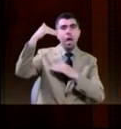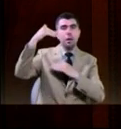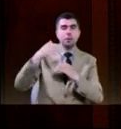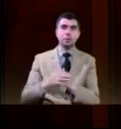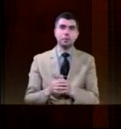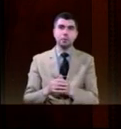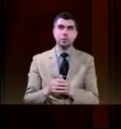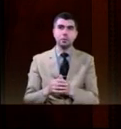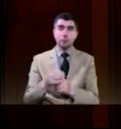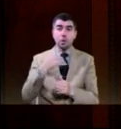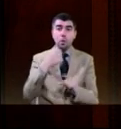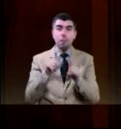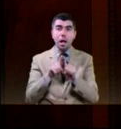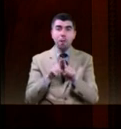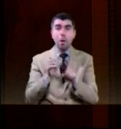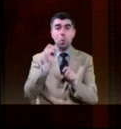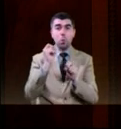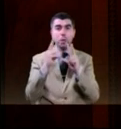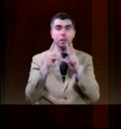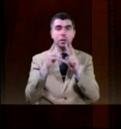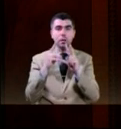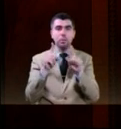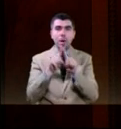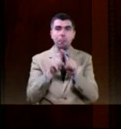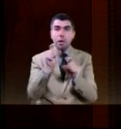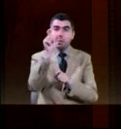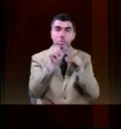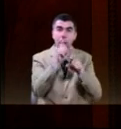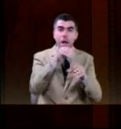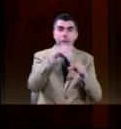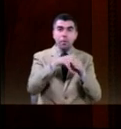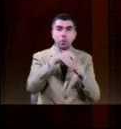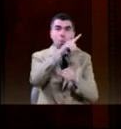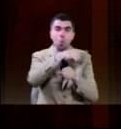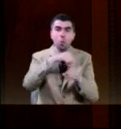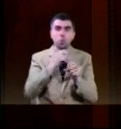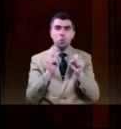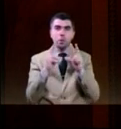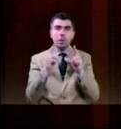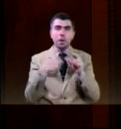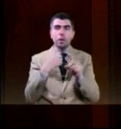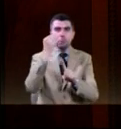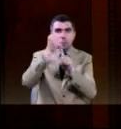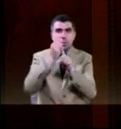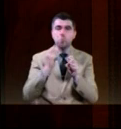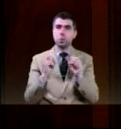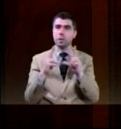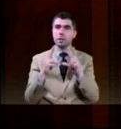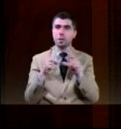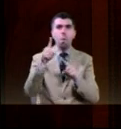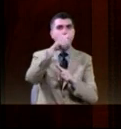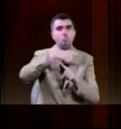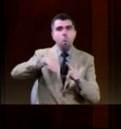الى عندك شي بديل جيبوا لي فين نطلع للسطح ونوقف ونغوت نقول نجحت في الاصلاح. انا قابله منكم اي